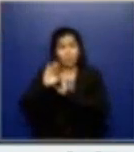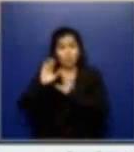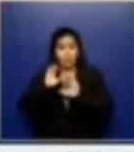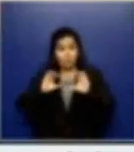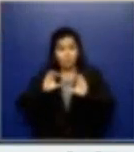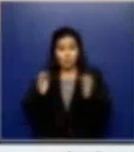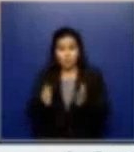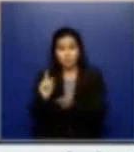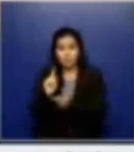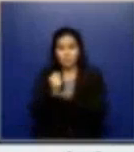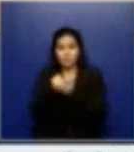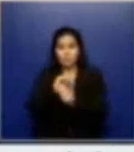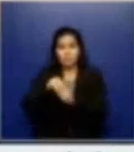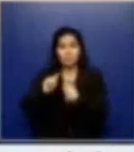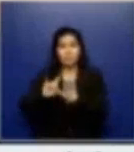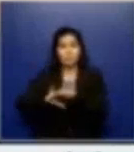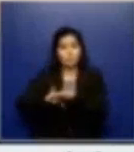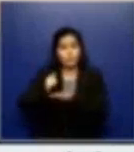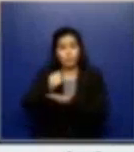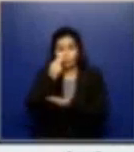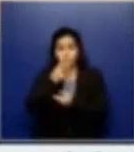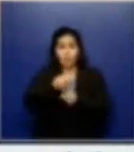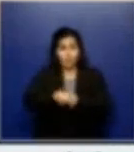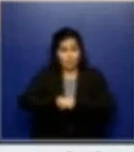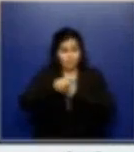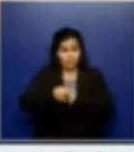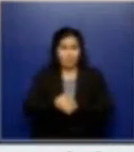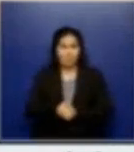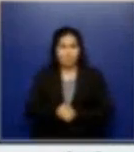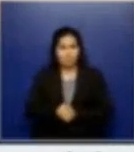กิจได้ไปดูการเกษตรเพื่อนเยอะพูดเยอะ